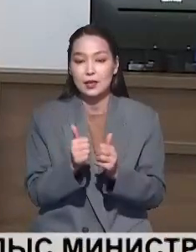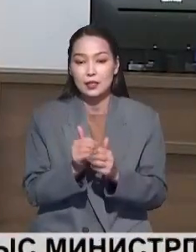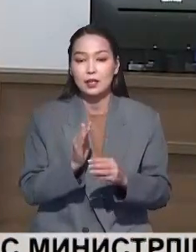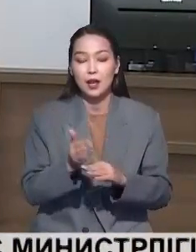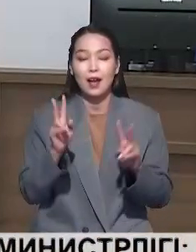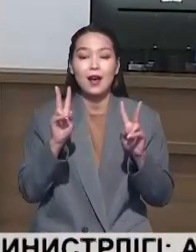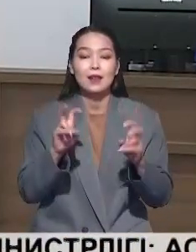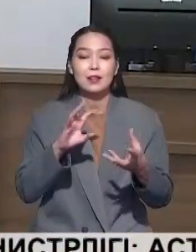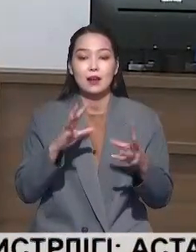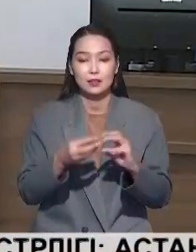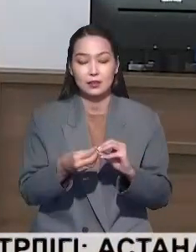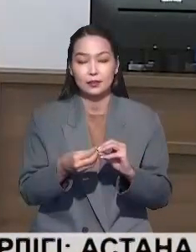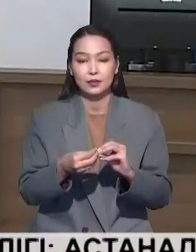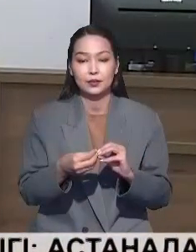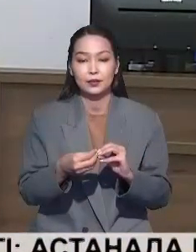аталған